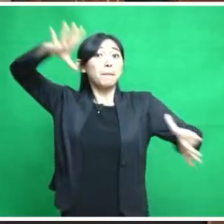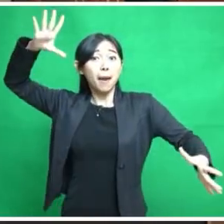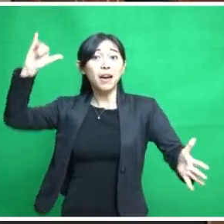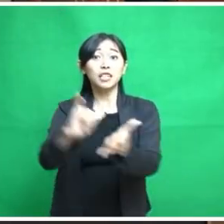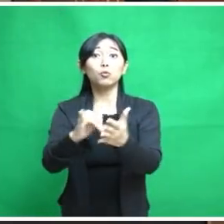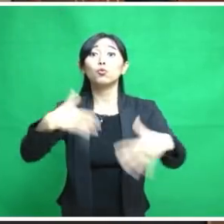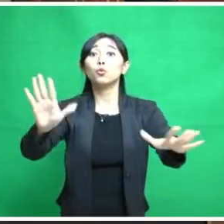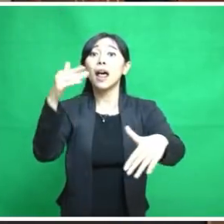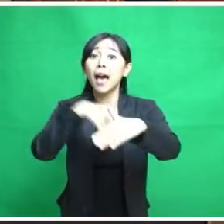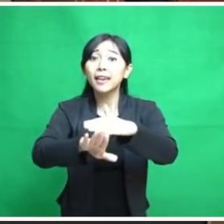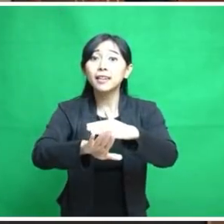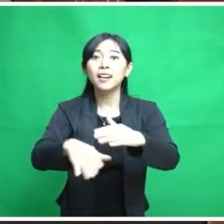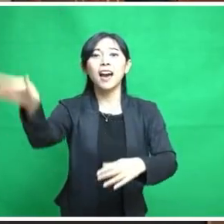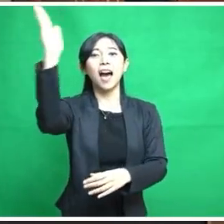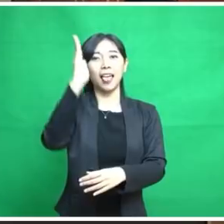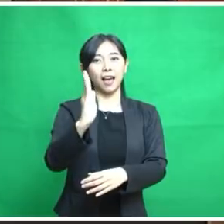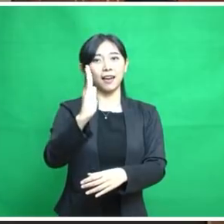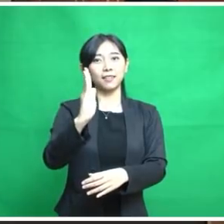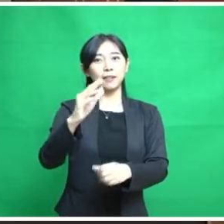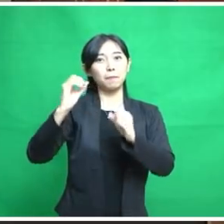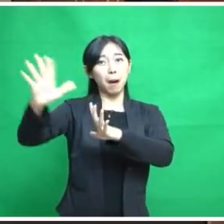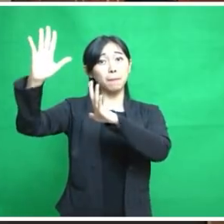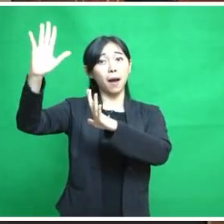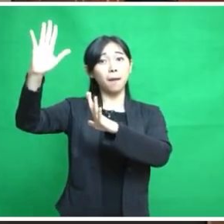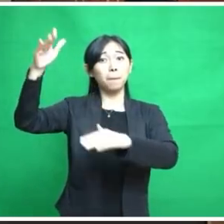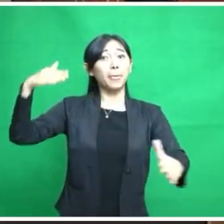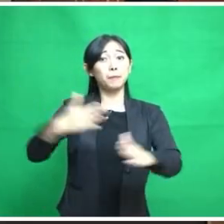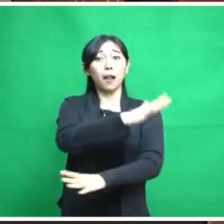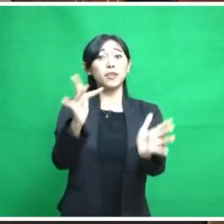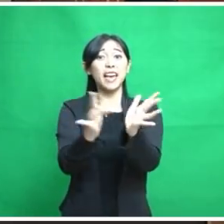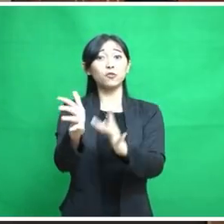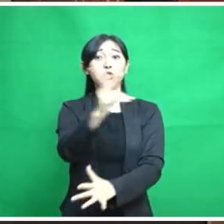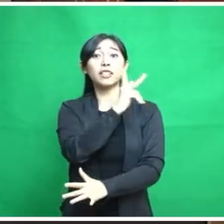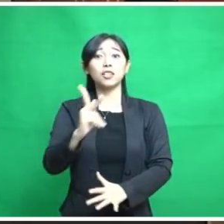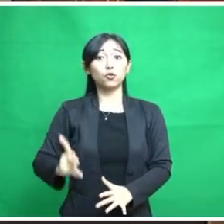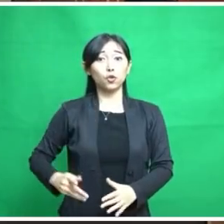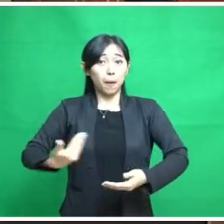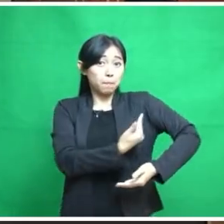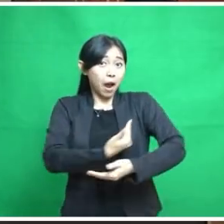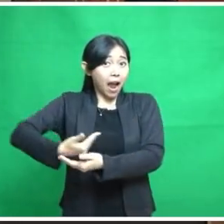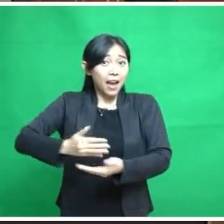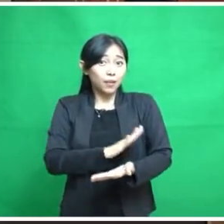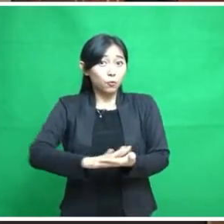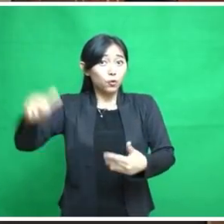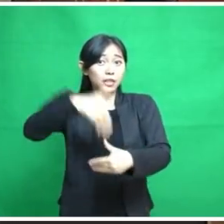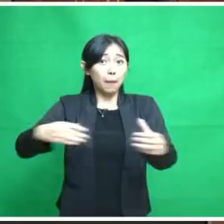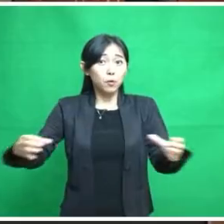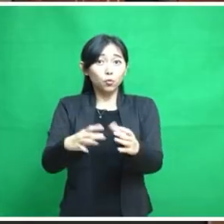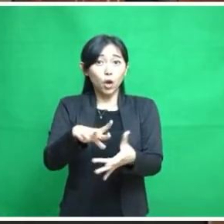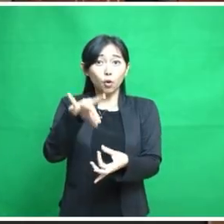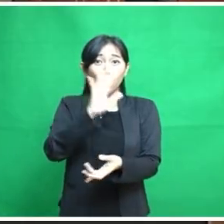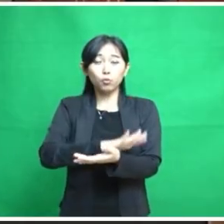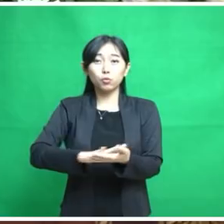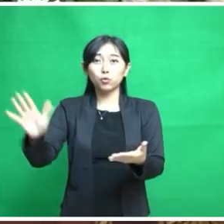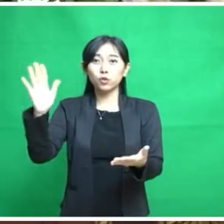lahir. Dan Allah sang Bapa melalui Yesus Kristus sang bayi kudus dalam persekutuan dengan